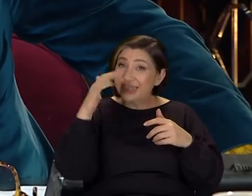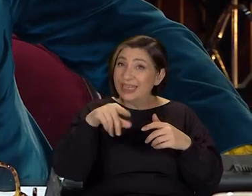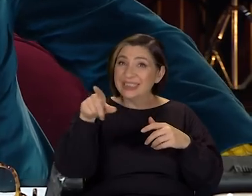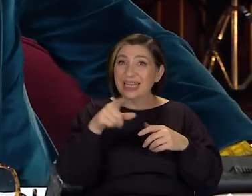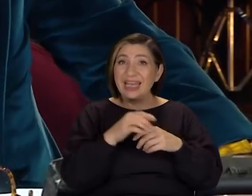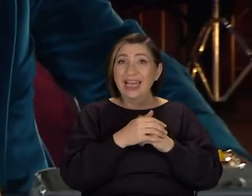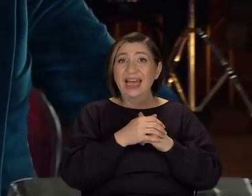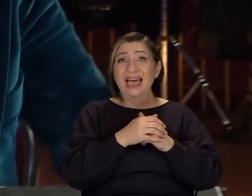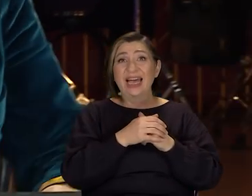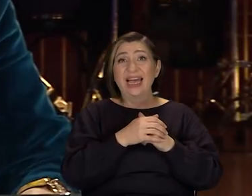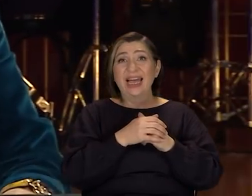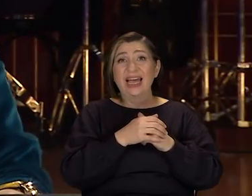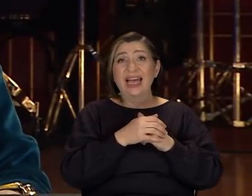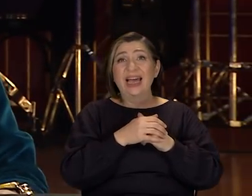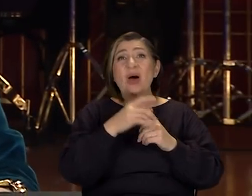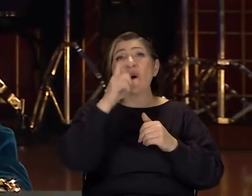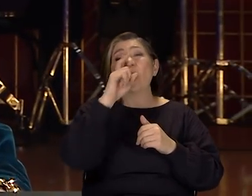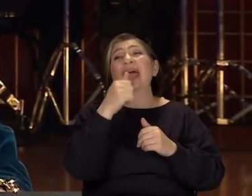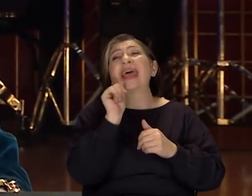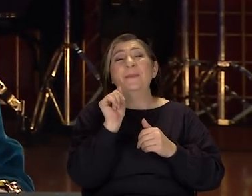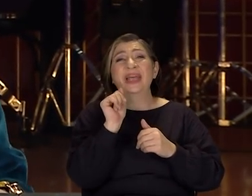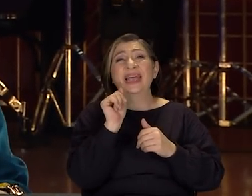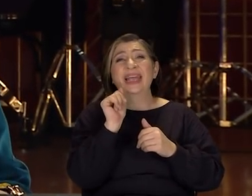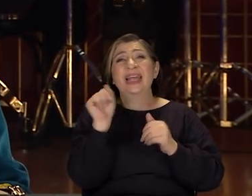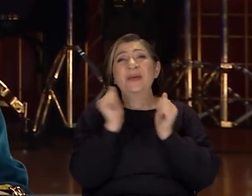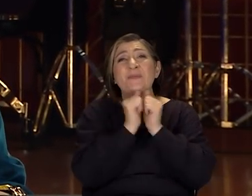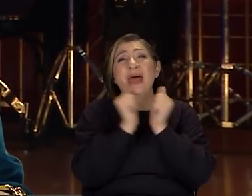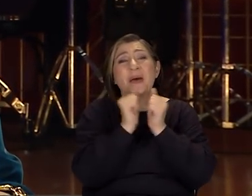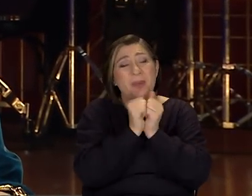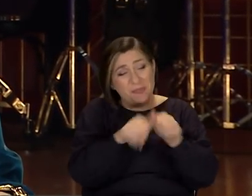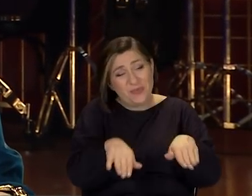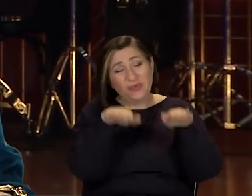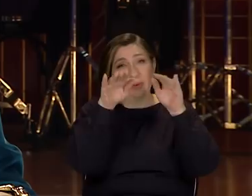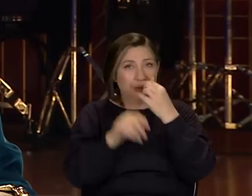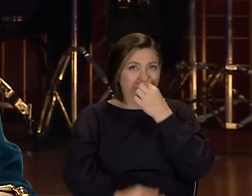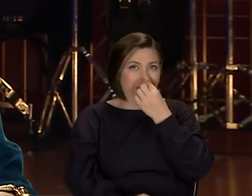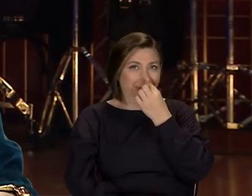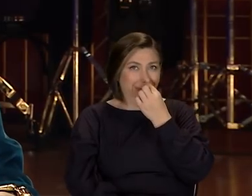geldiğinizde şey de diyecek. Diyor ki Okan abi beraber büyüdük.